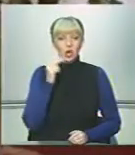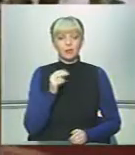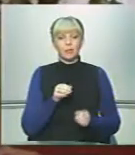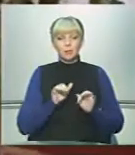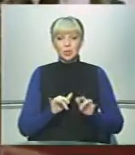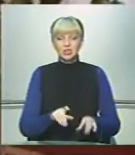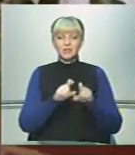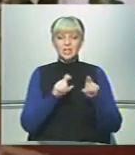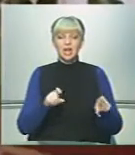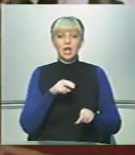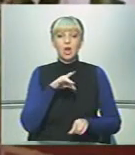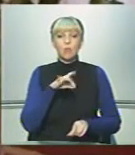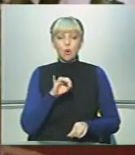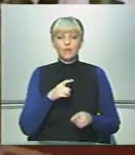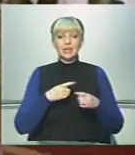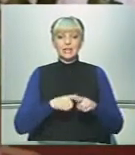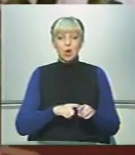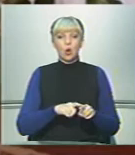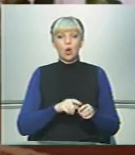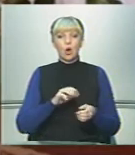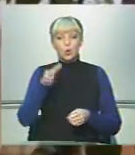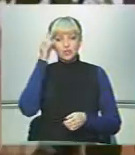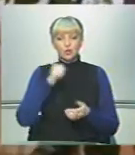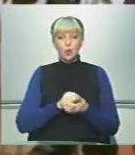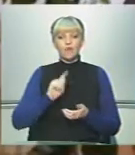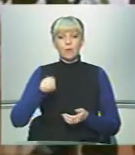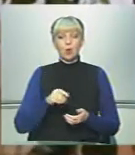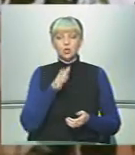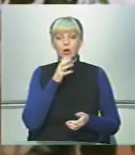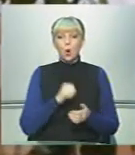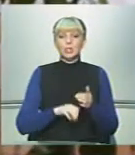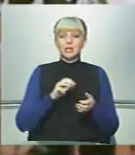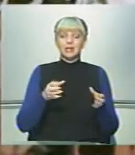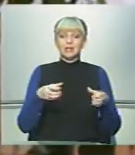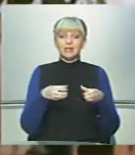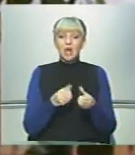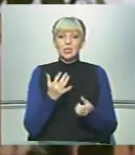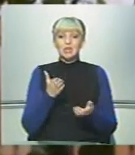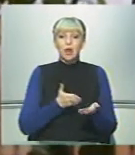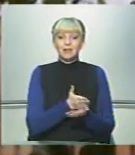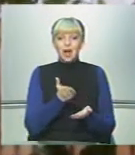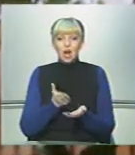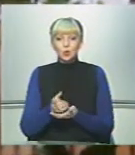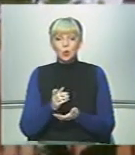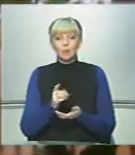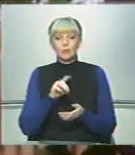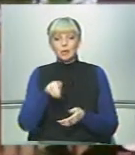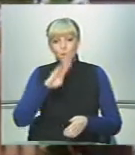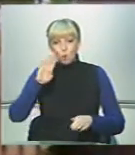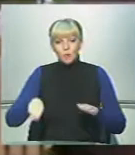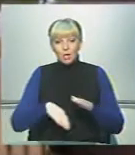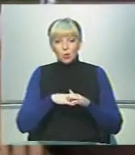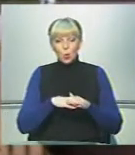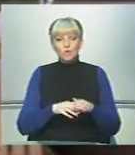в закладах профтехосвіти до вимог часу. Від складу і кількості ланок управління, від їх